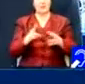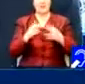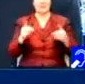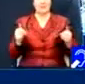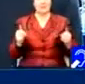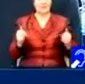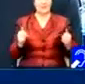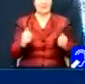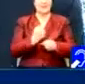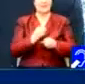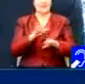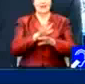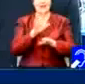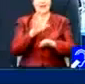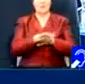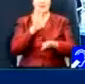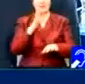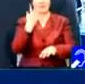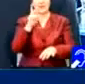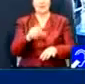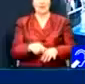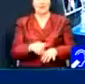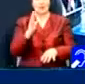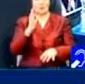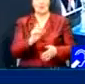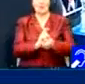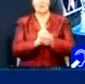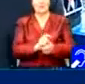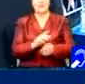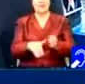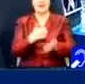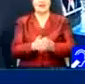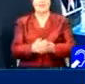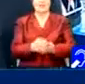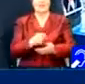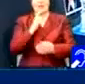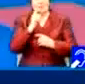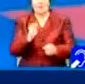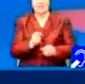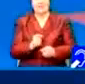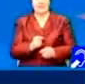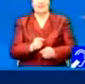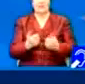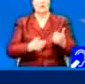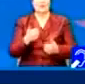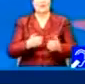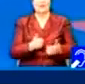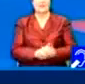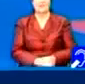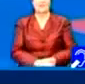Федерации, сделали команды 5 человек, которые будут биться за главный приз турнира.